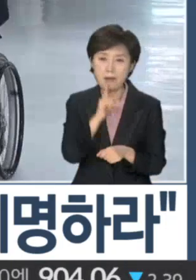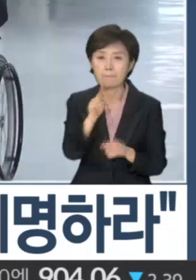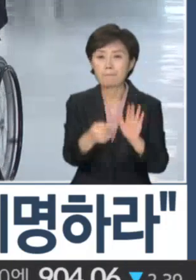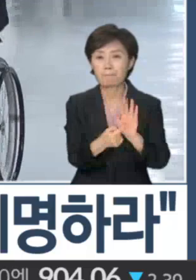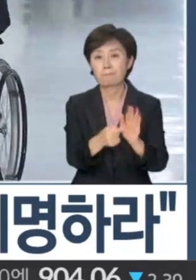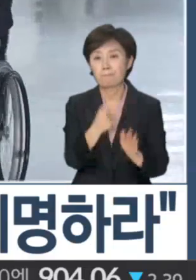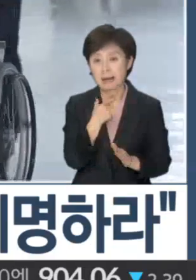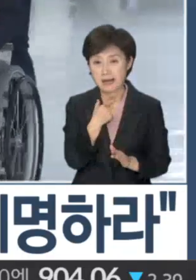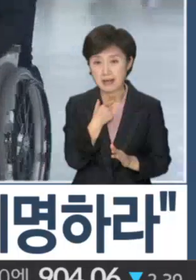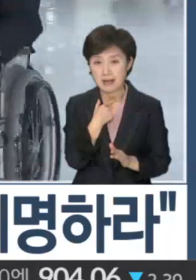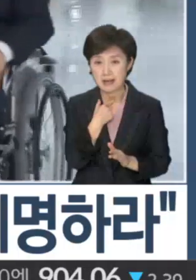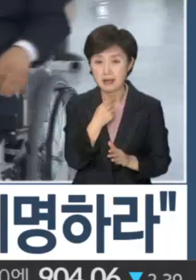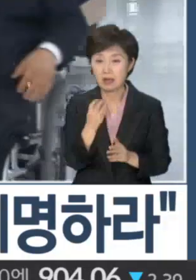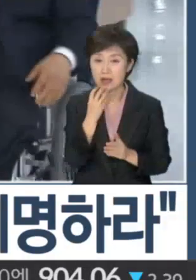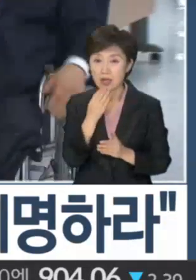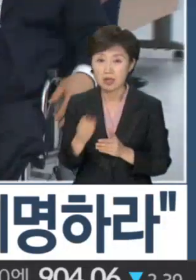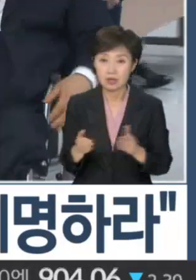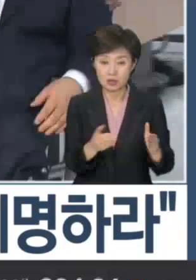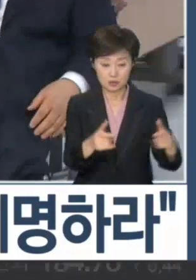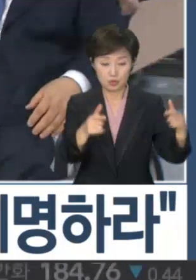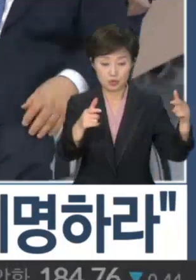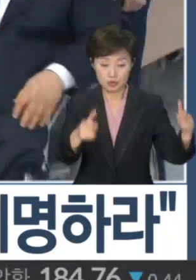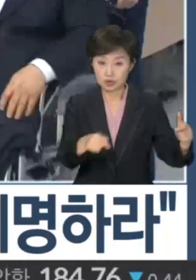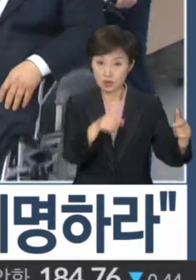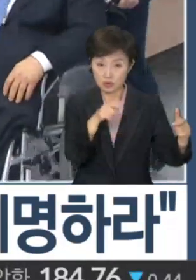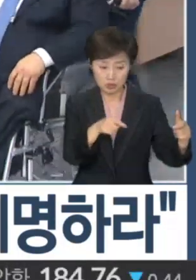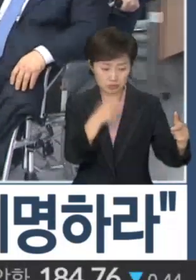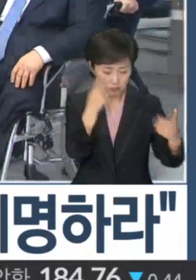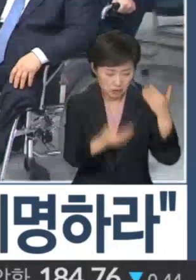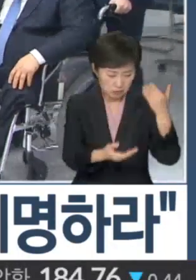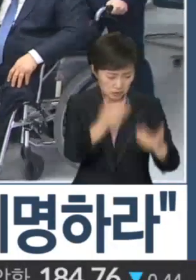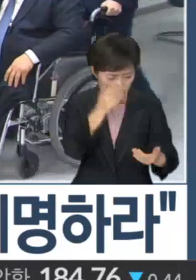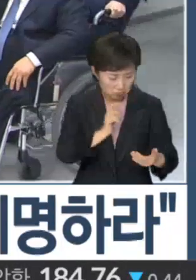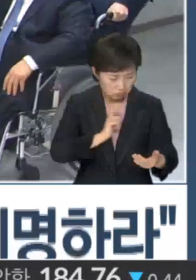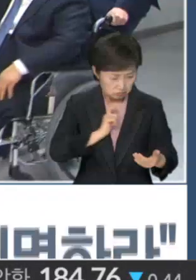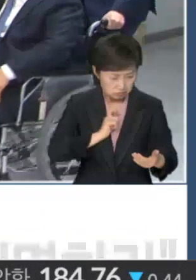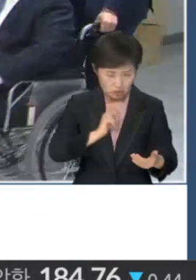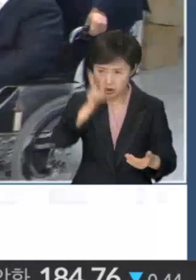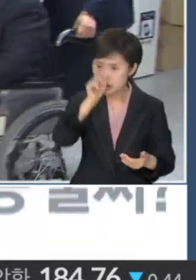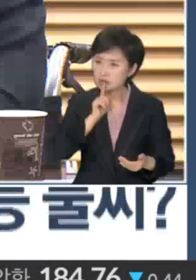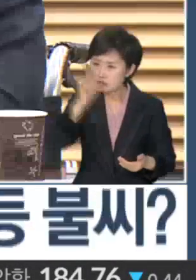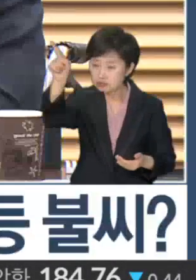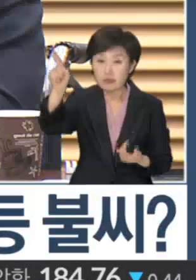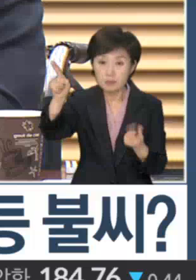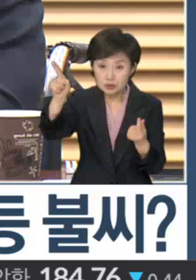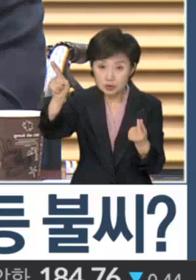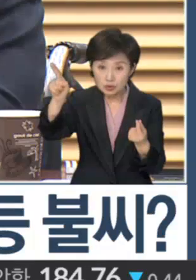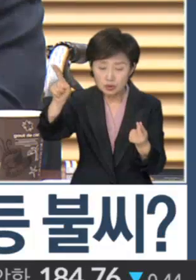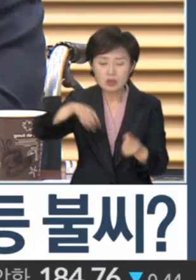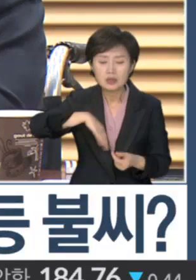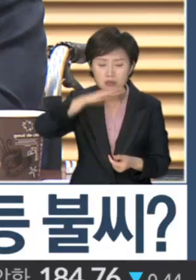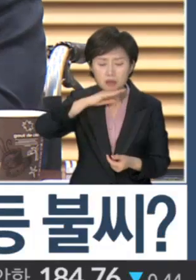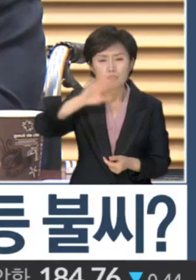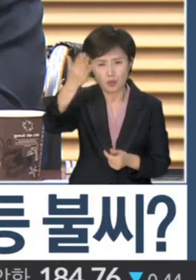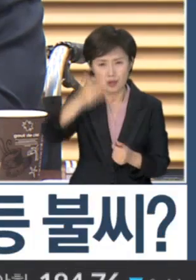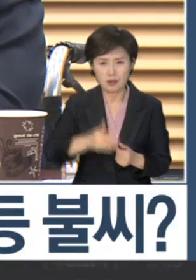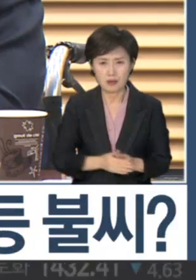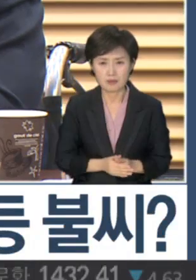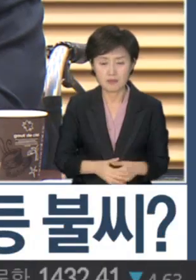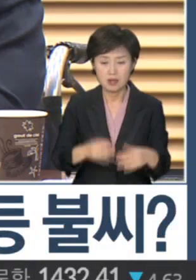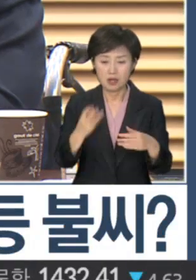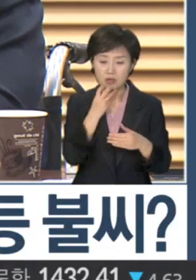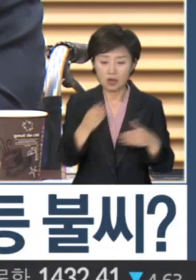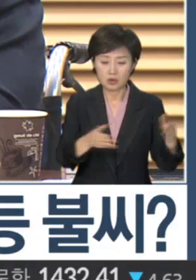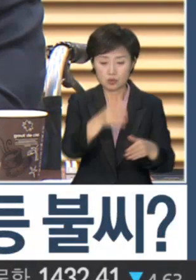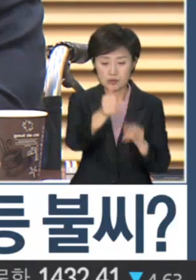경기도에서 받았던 감사를 바탕으로 문제가 되는 걸 수사 의뢰한 거잖아요. 그 내용들에 대해서 차분히 지켜보면 될 일입니다. 그런데 김동연